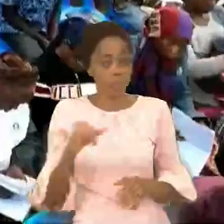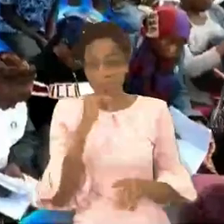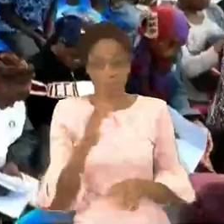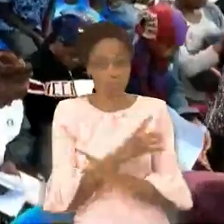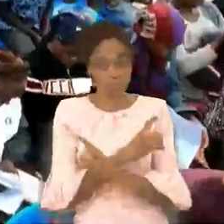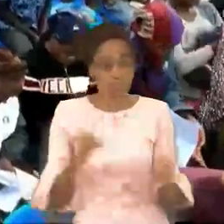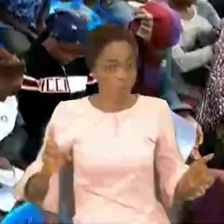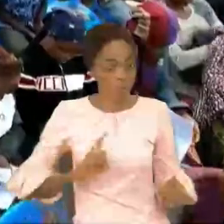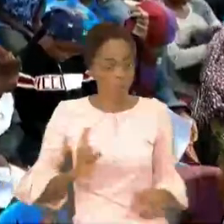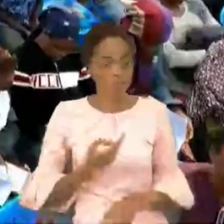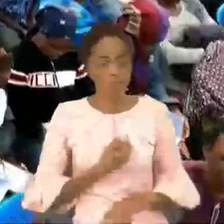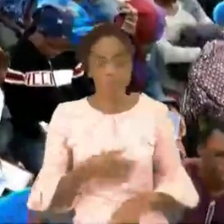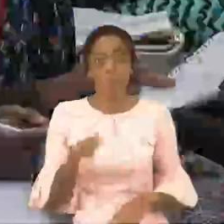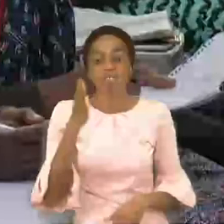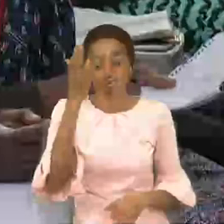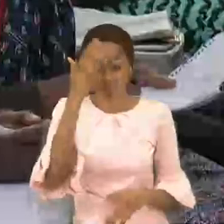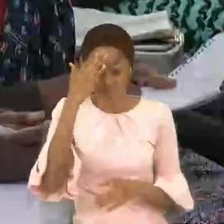que nous,